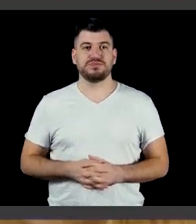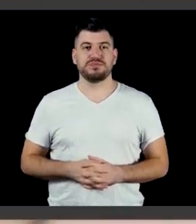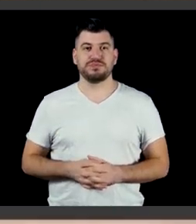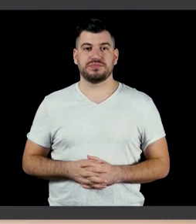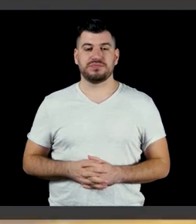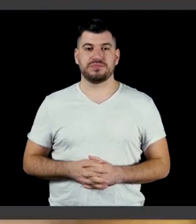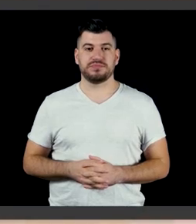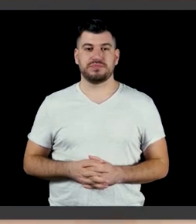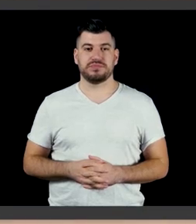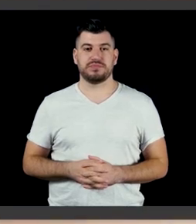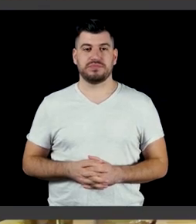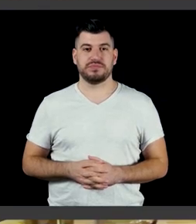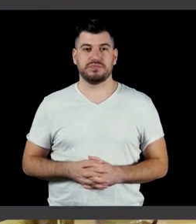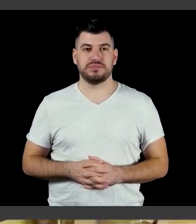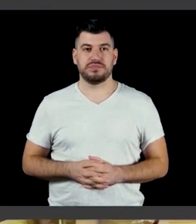1, 2, 3, 4.